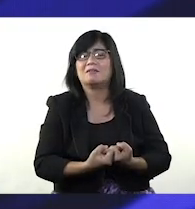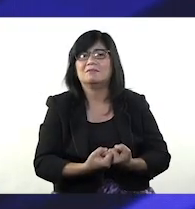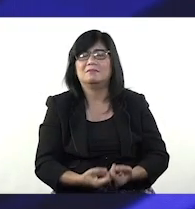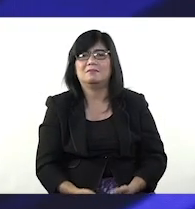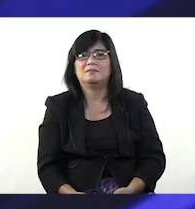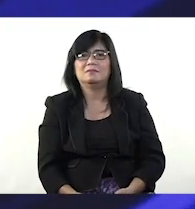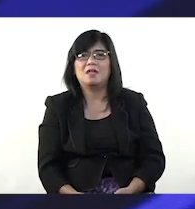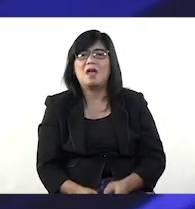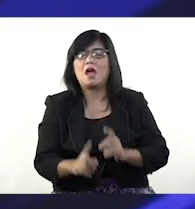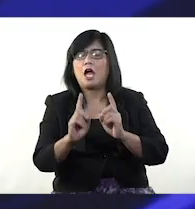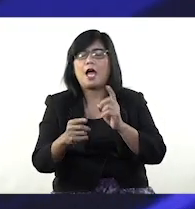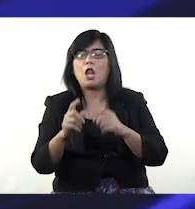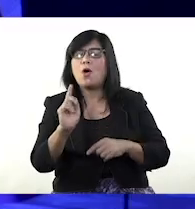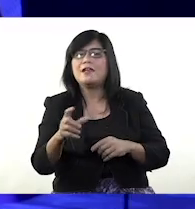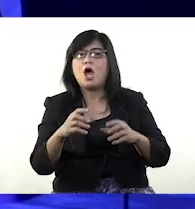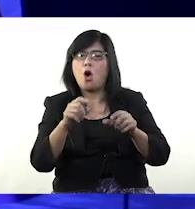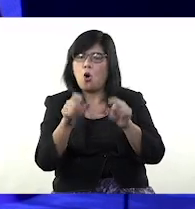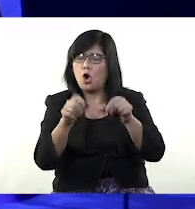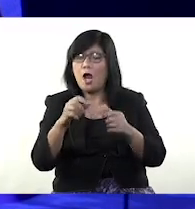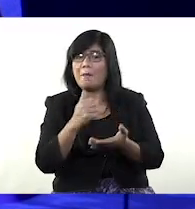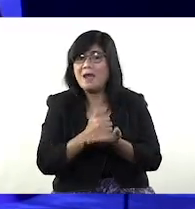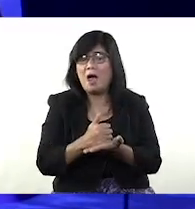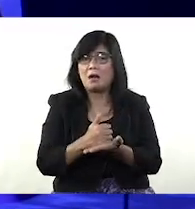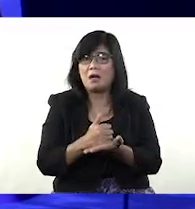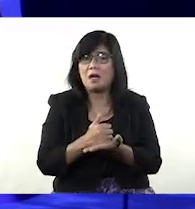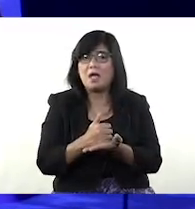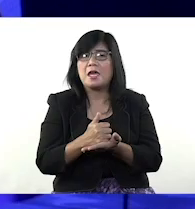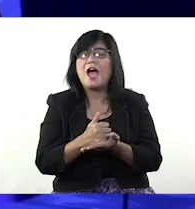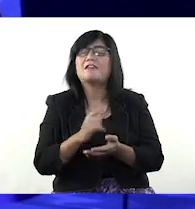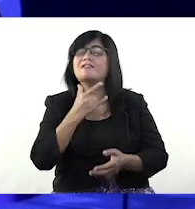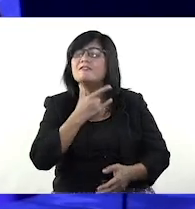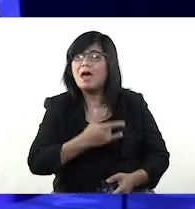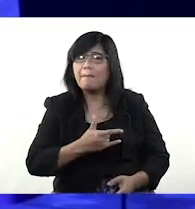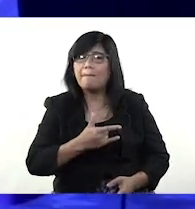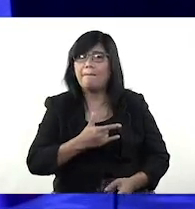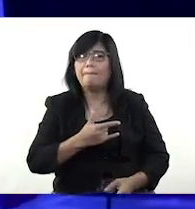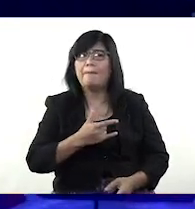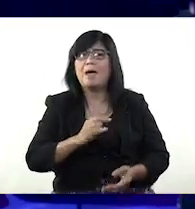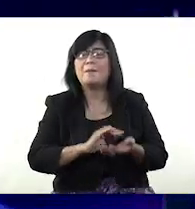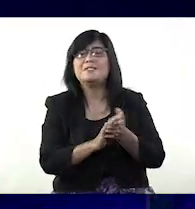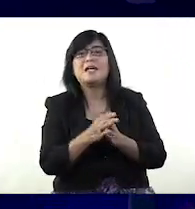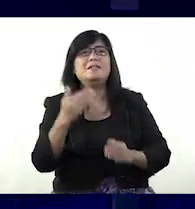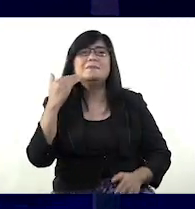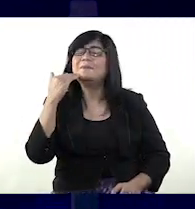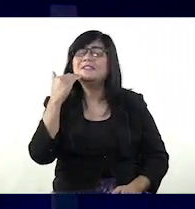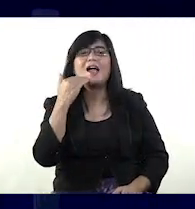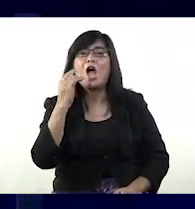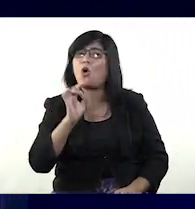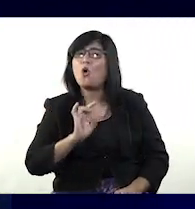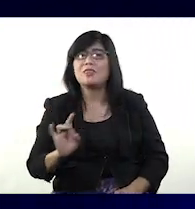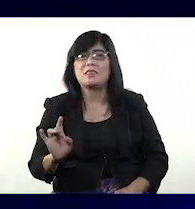Hai bro ada orang Oh ya masih tetap menjadi penjaga kota